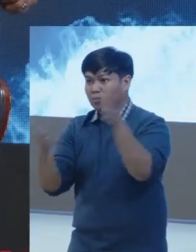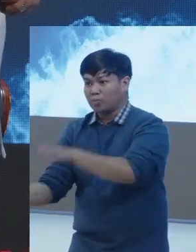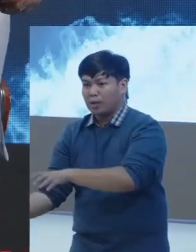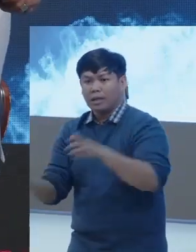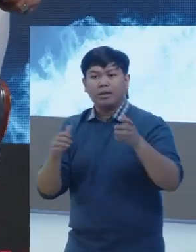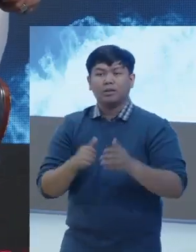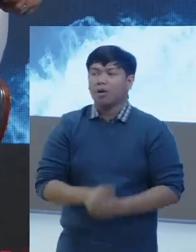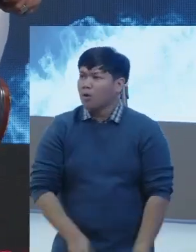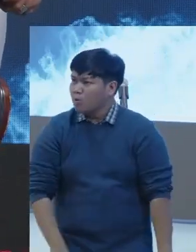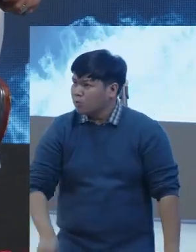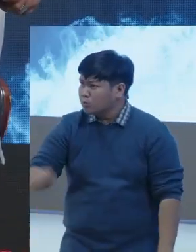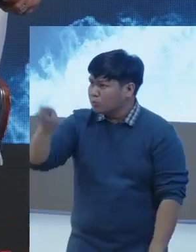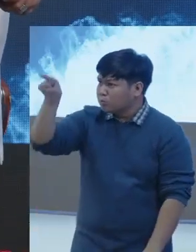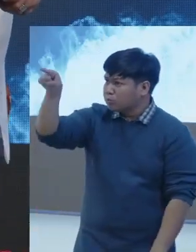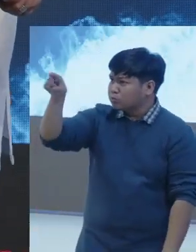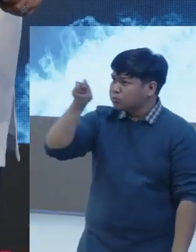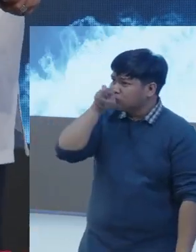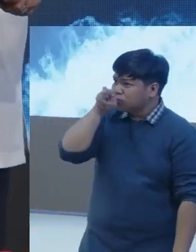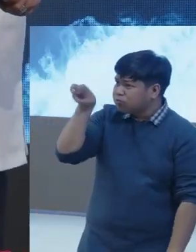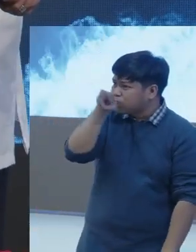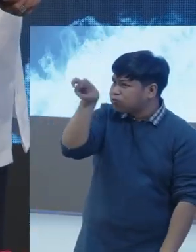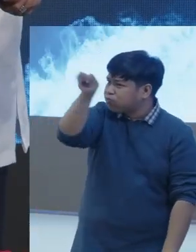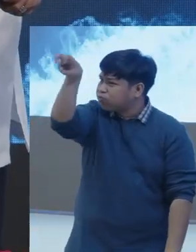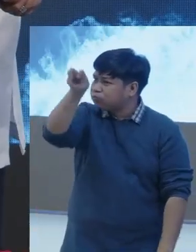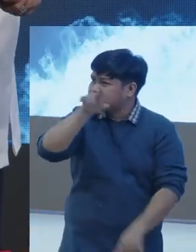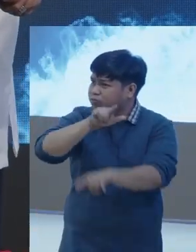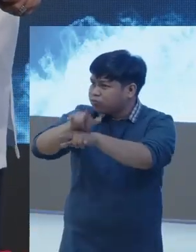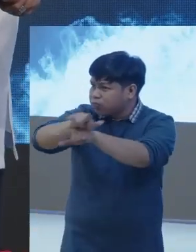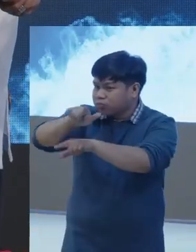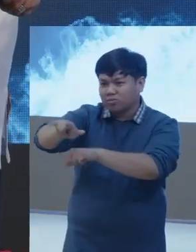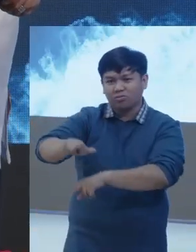said to them, you brood of vipers.